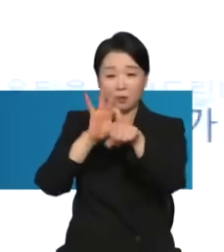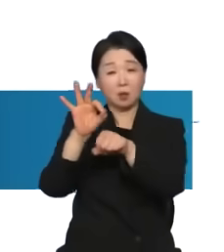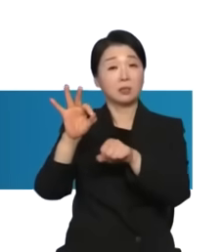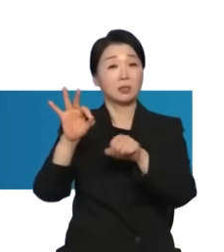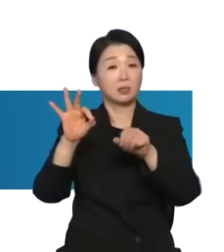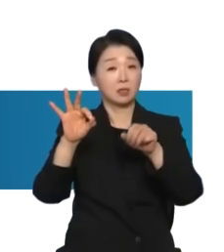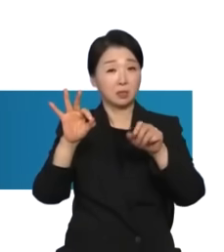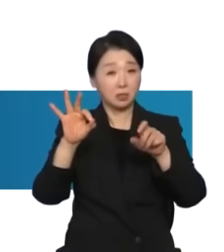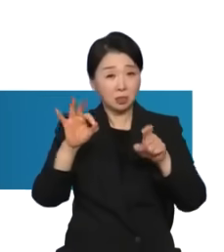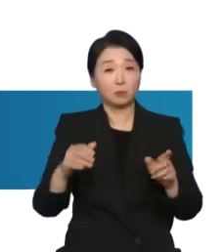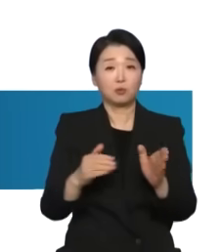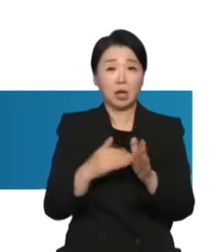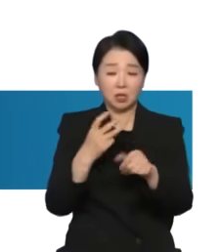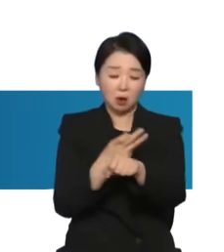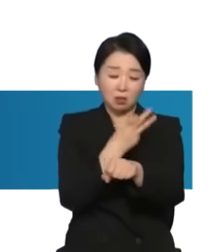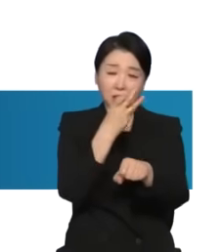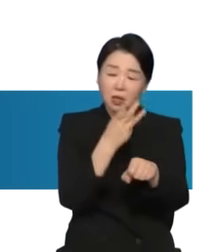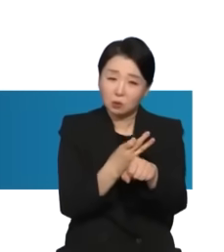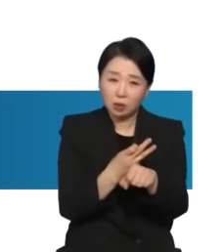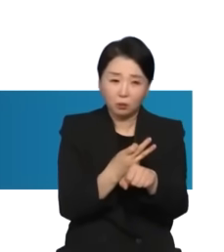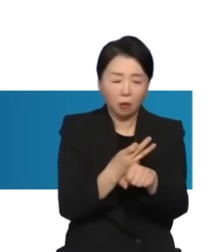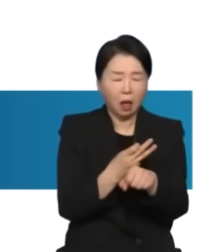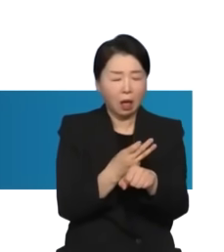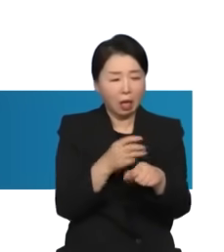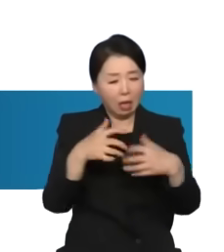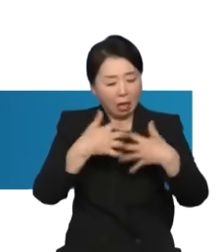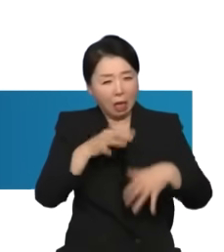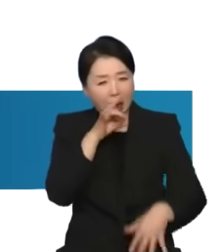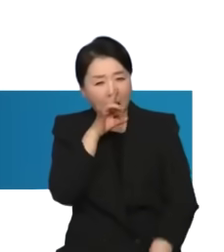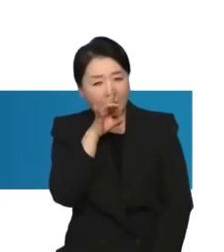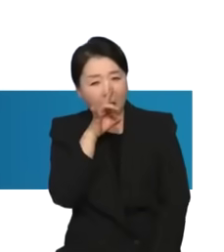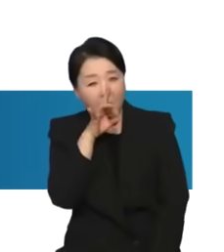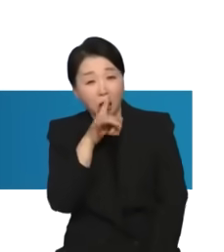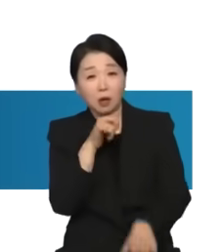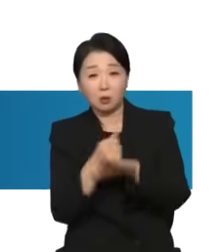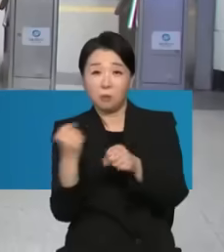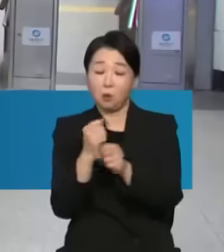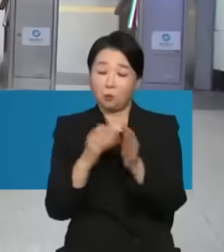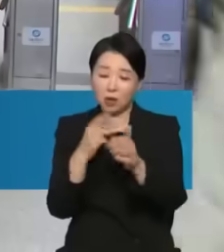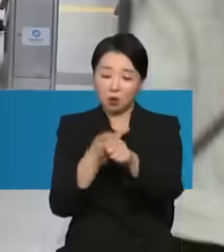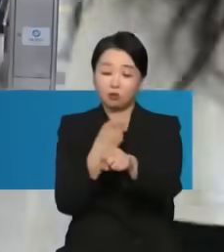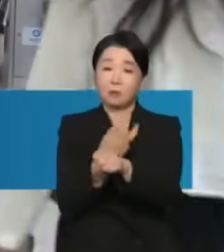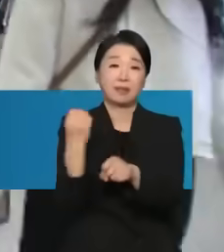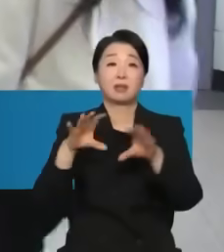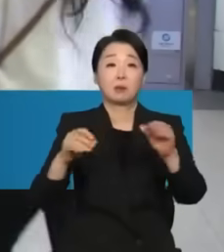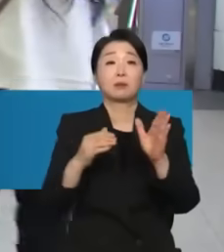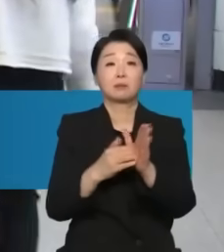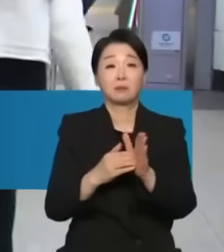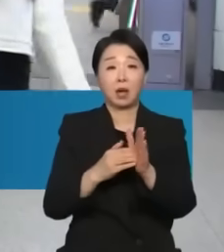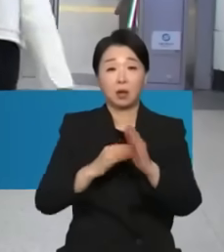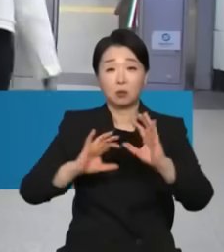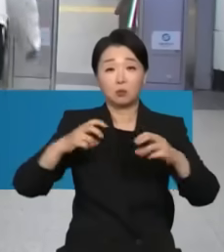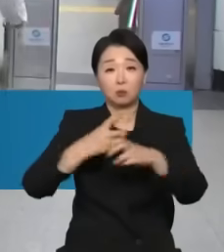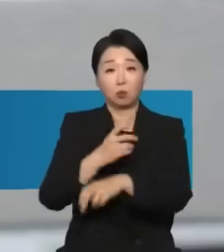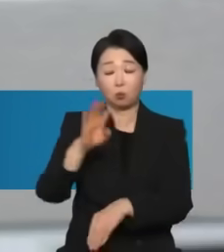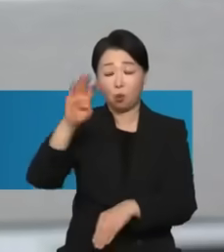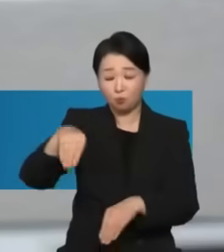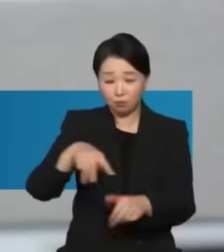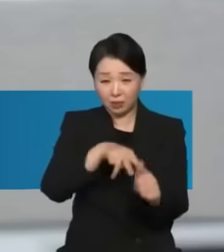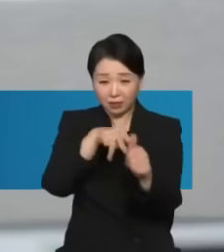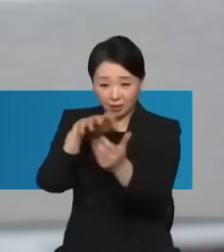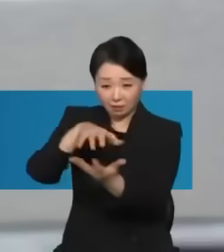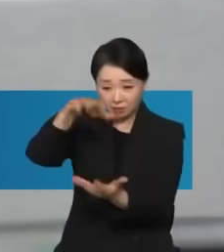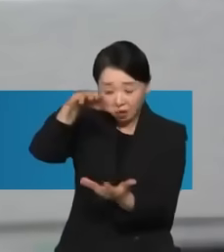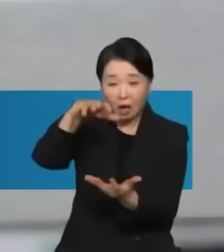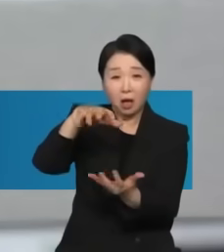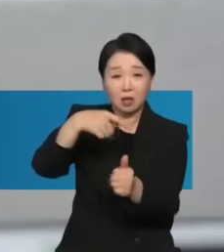10분까지 13시간여 동안 장애가 발생했다가 복구된 지 약 12시간 만입니다. 국토교통부는 데이터베이스 등에 쌓인